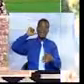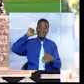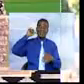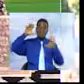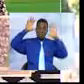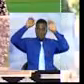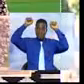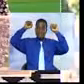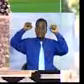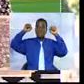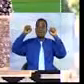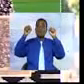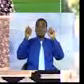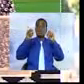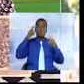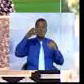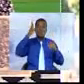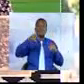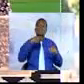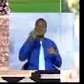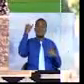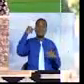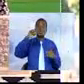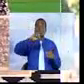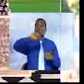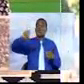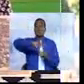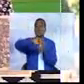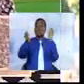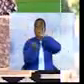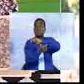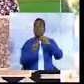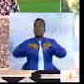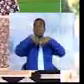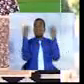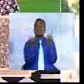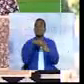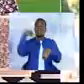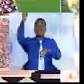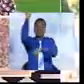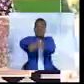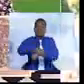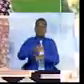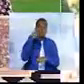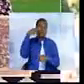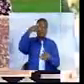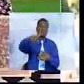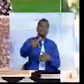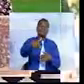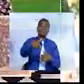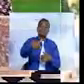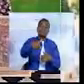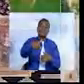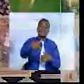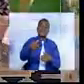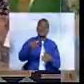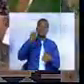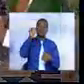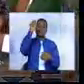président Oufouet nous disait, on ne change pas une équipe qui gagne. Voilà.